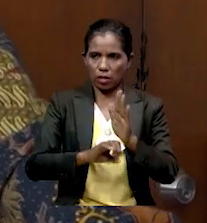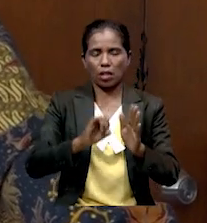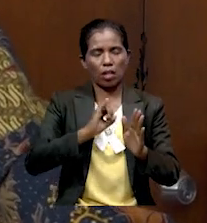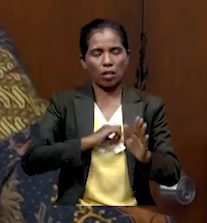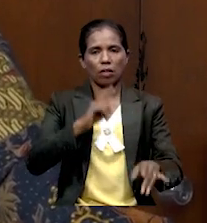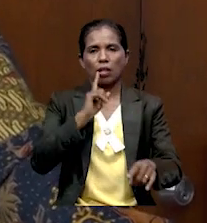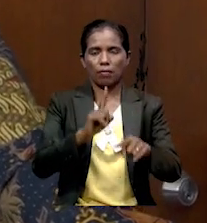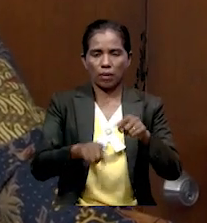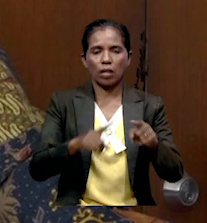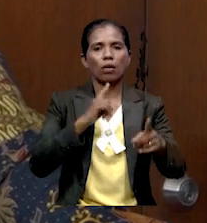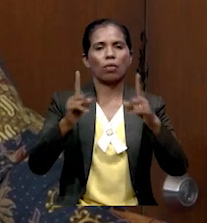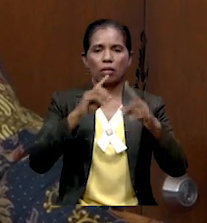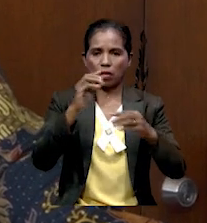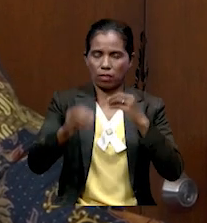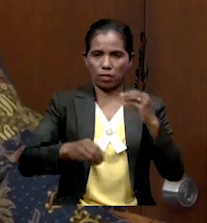comenta